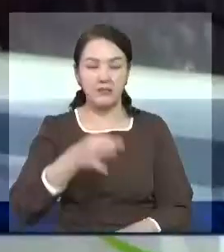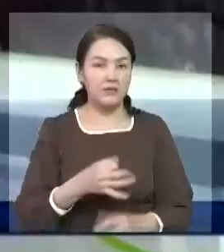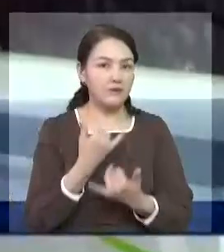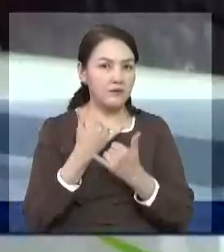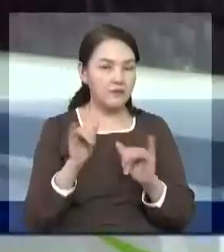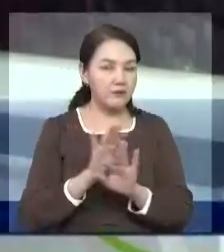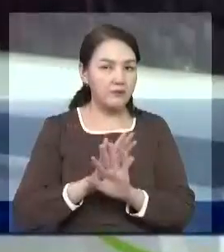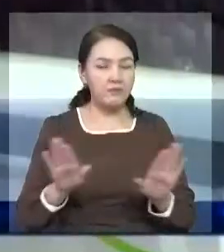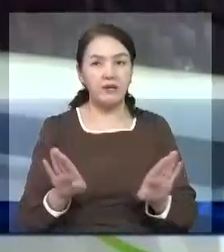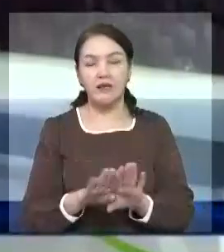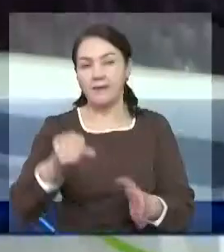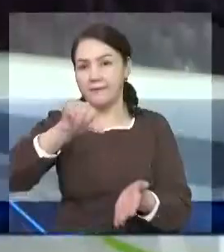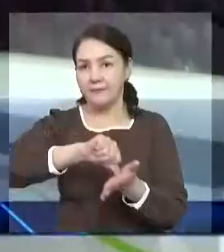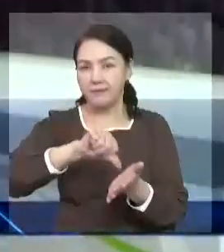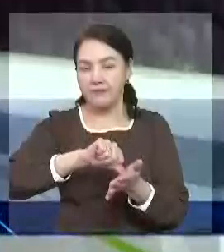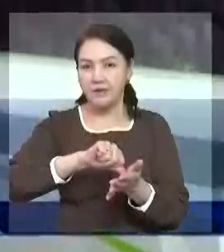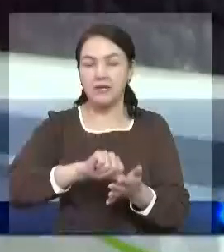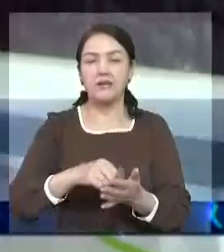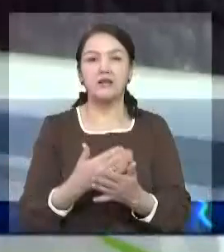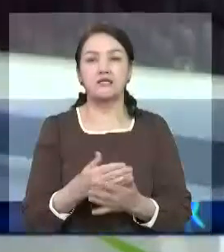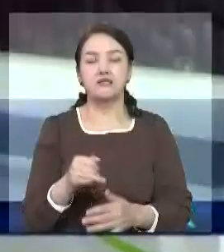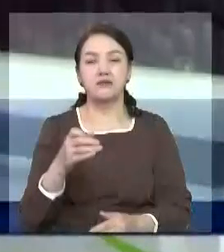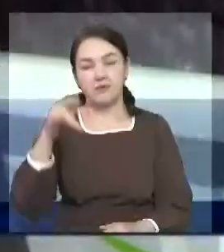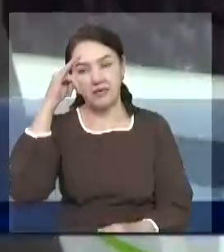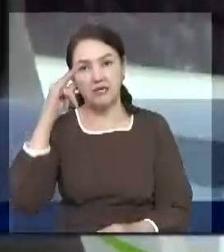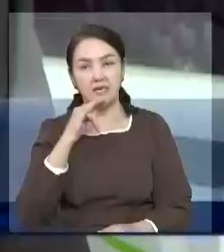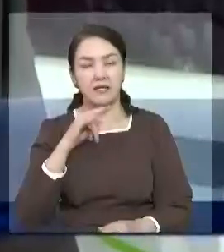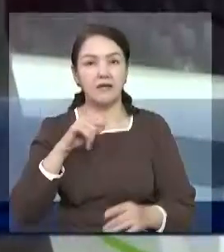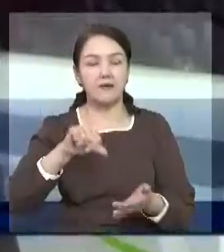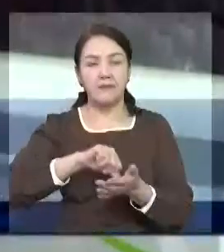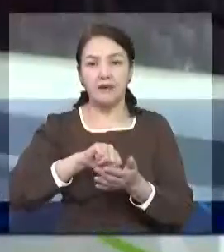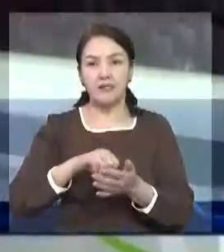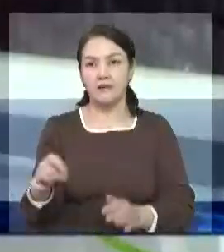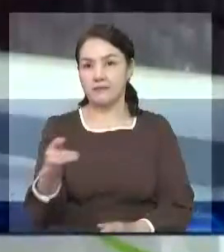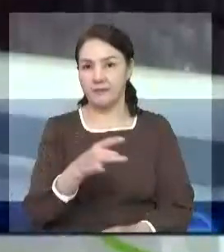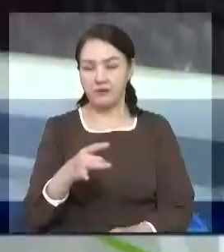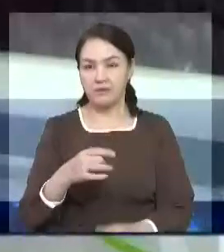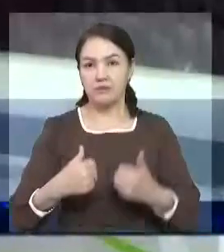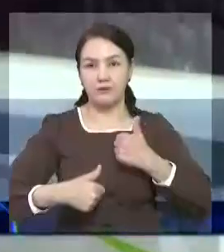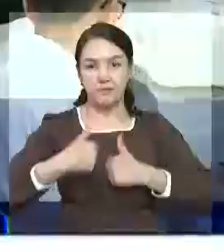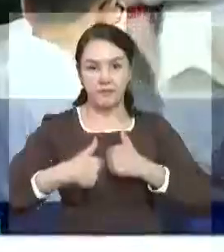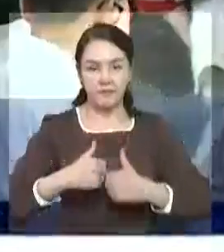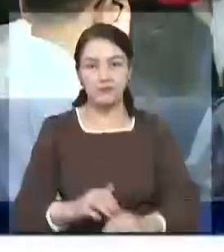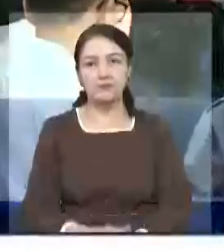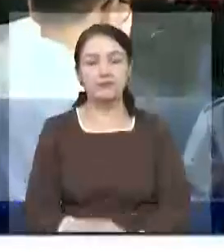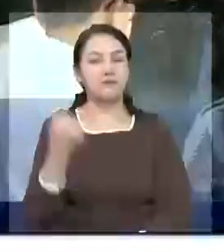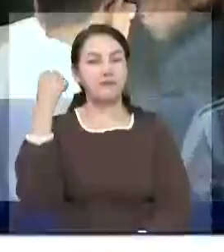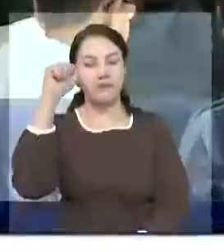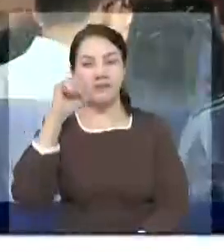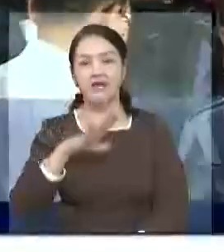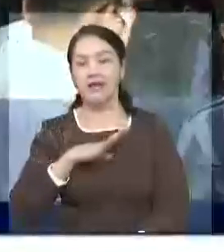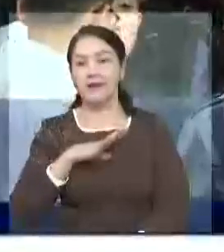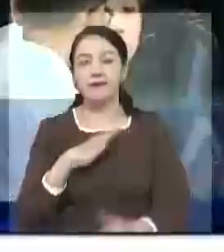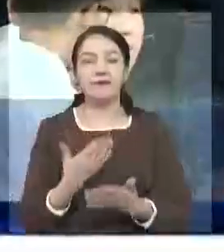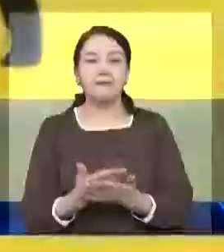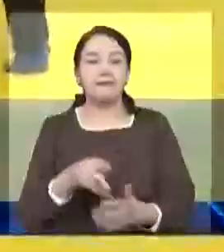неудивительно. Многие из выступавших в Актобе являются участниками чемпионатов Казахстана и других республиканских турниров. Победители и призеры